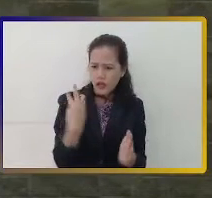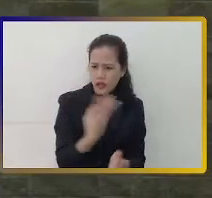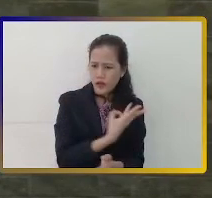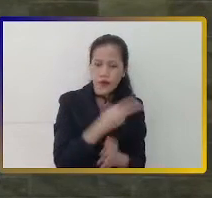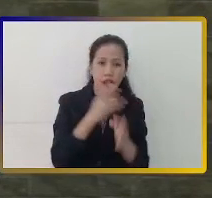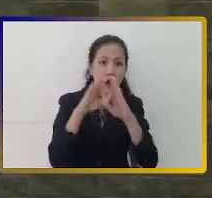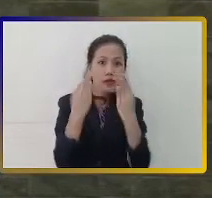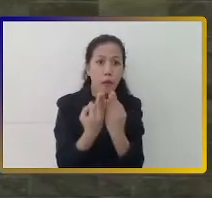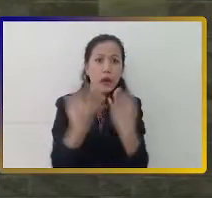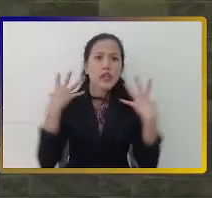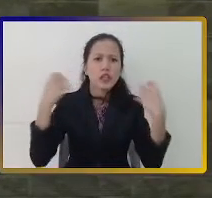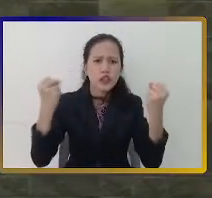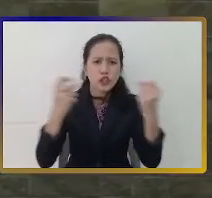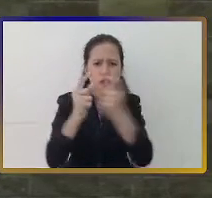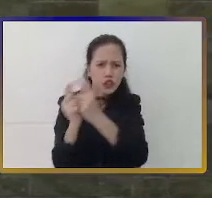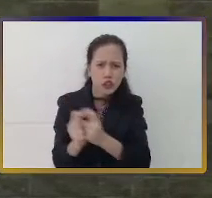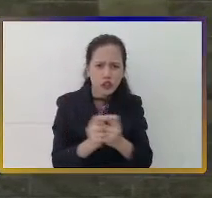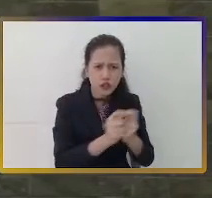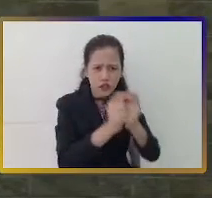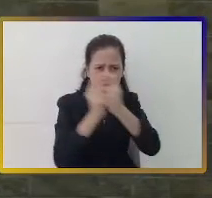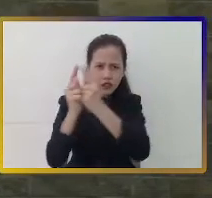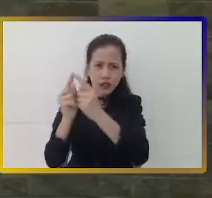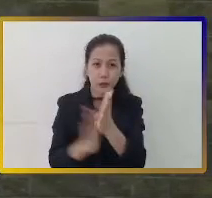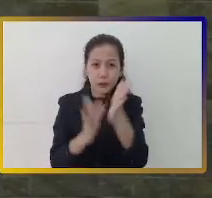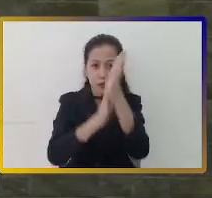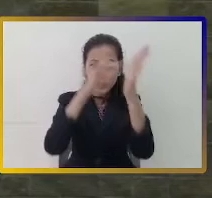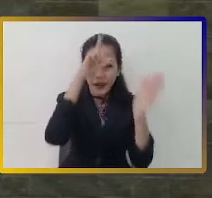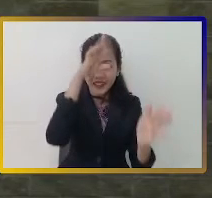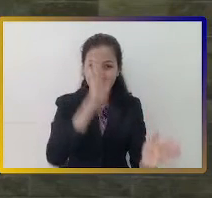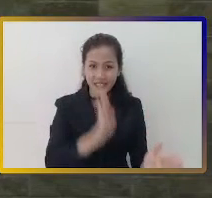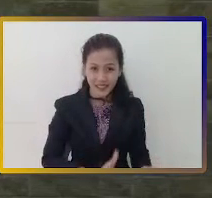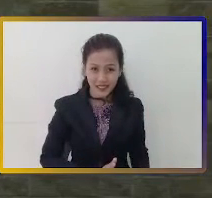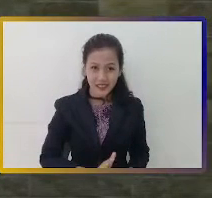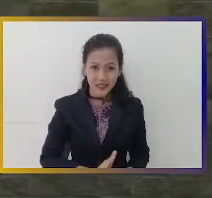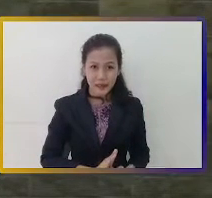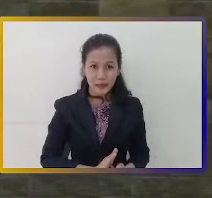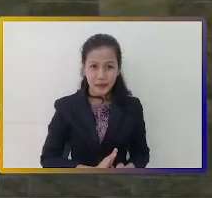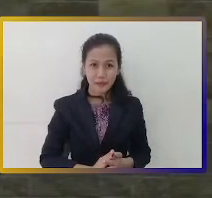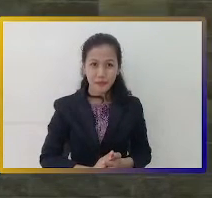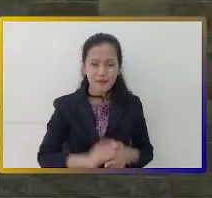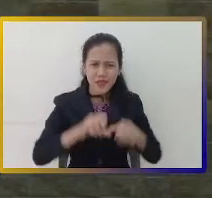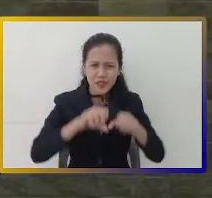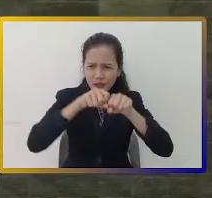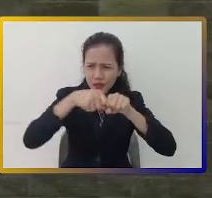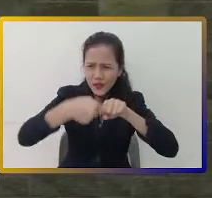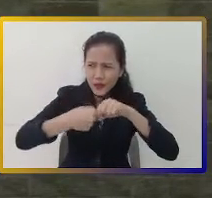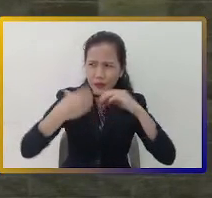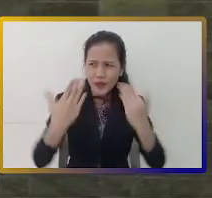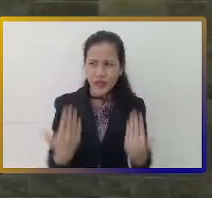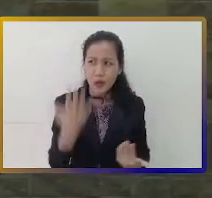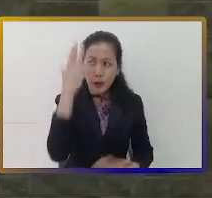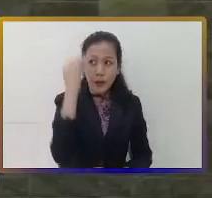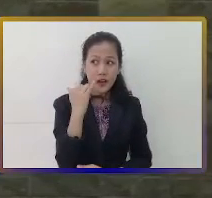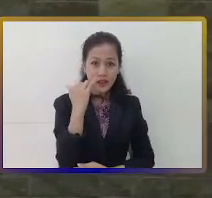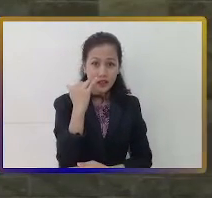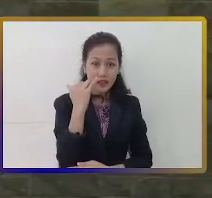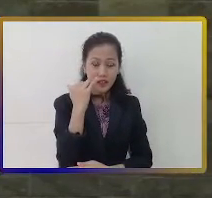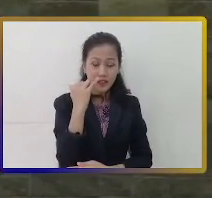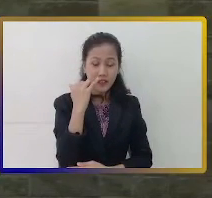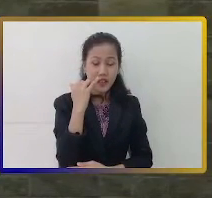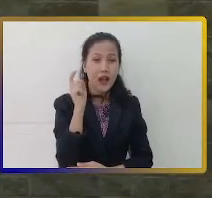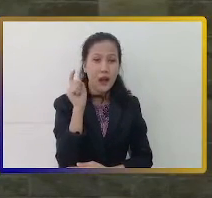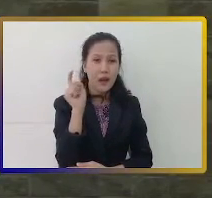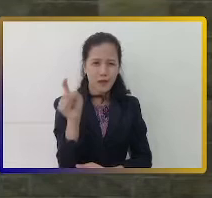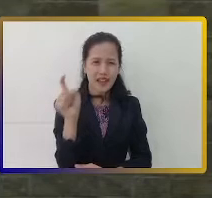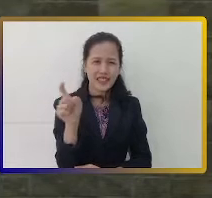ay malakas na nagsasama-sama para purihin po natin ang Panginoon. So bakit po ngayon dapat natin ipakilala ang